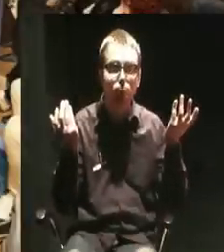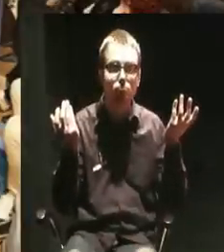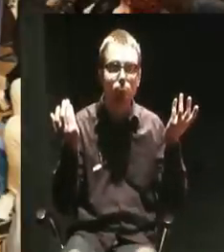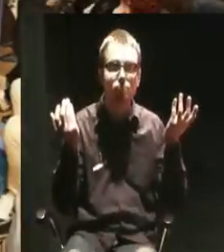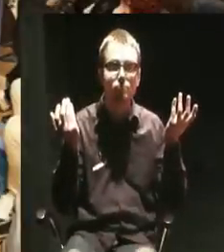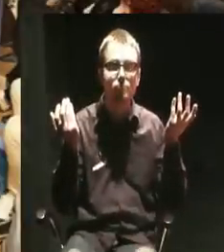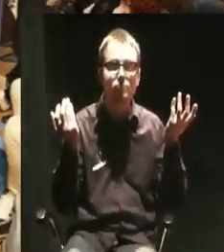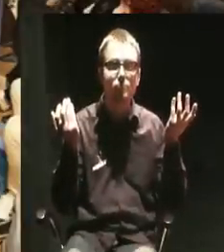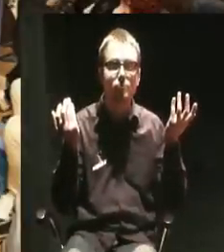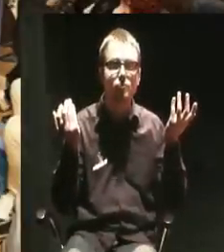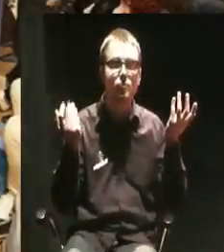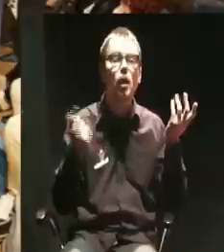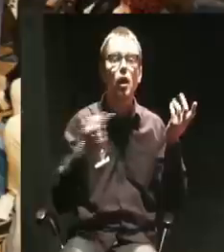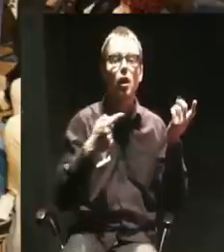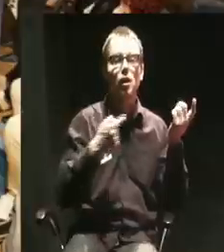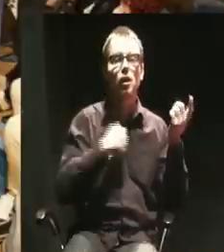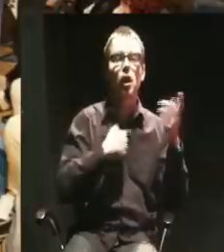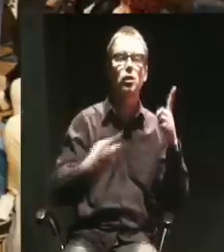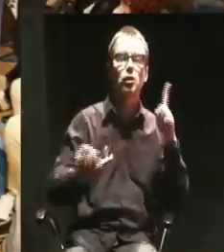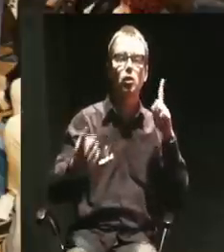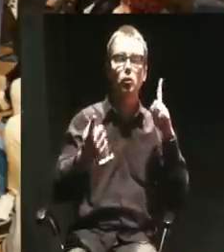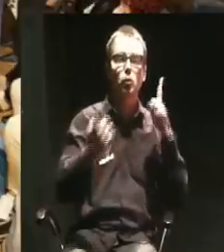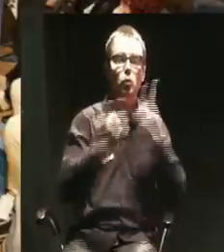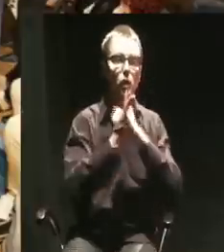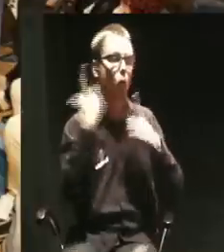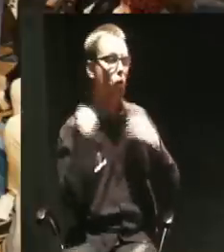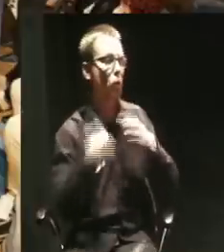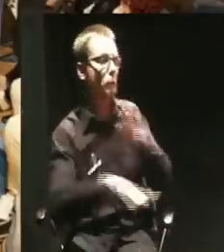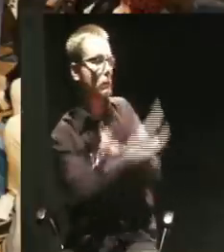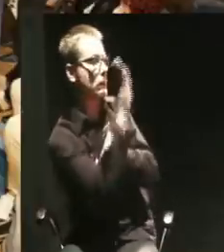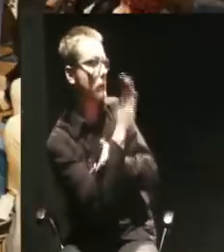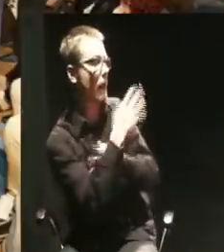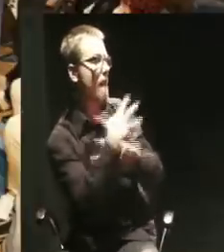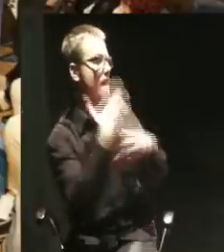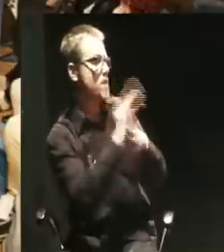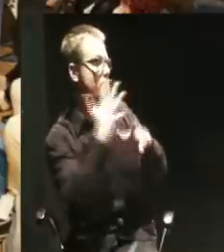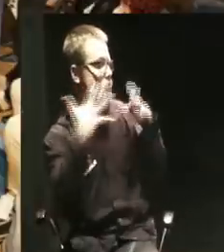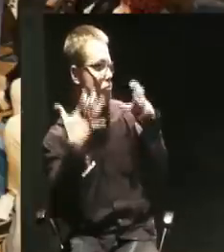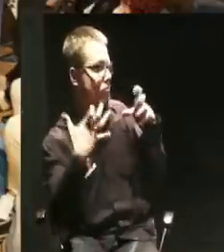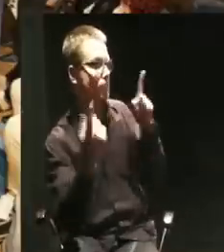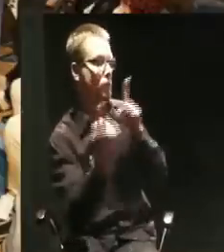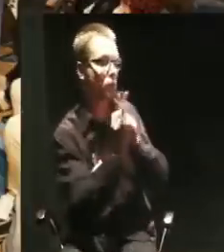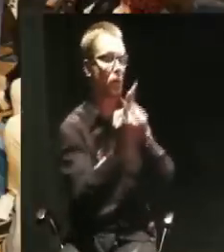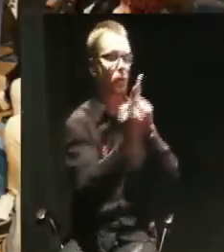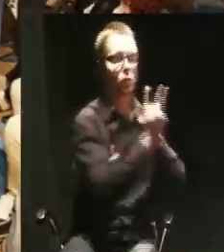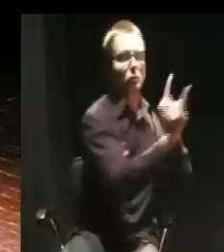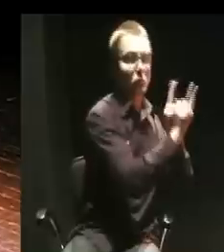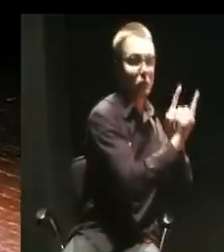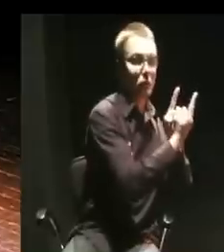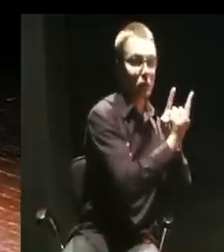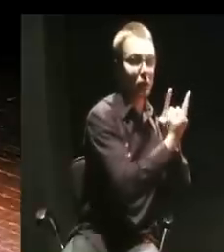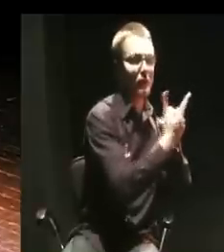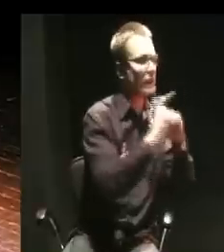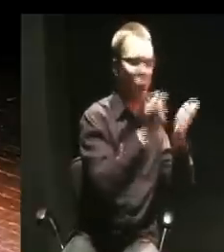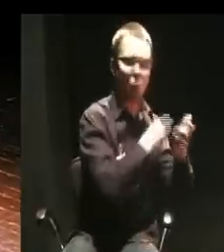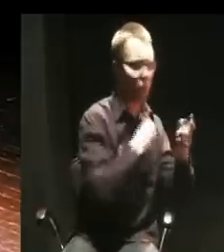przedstawicielami korporacji w całej Polsce, oni mówią mi, słuchaj, jak w Lublinie zrobimy imprezę,